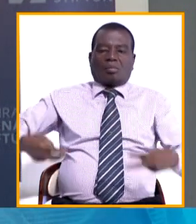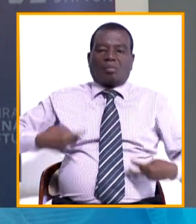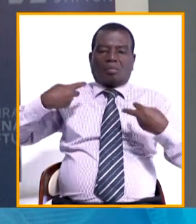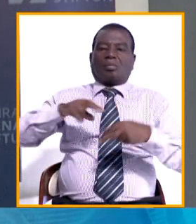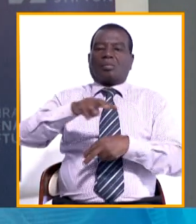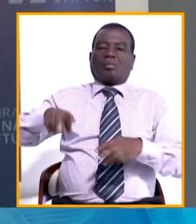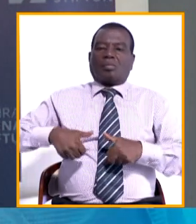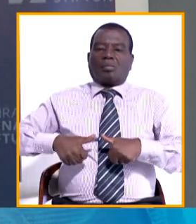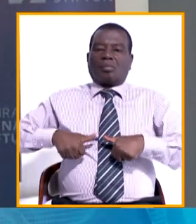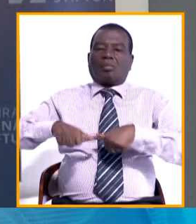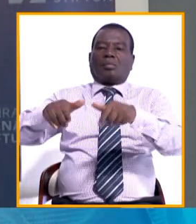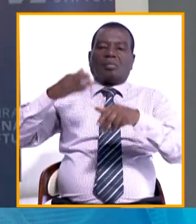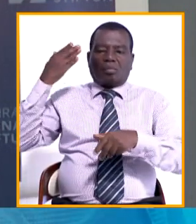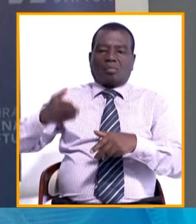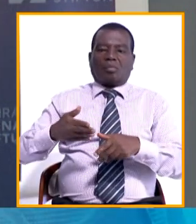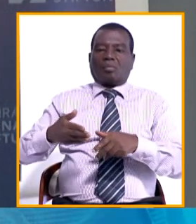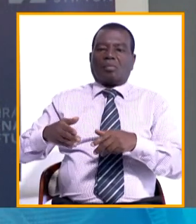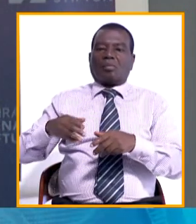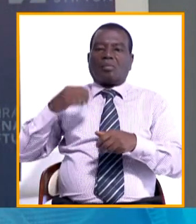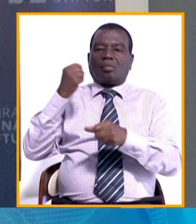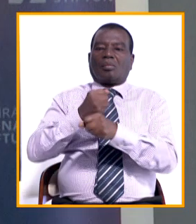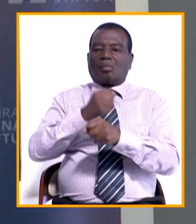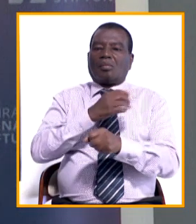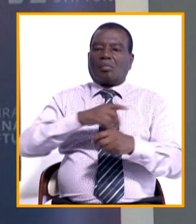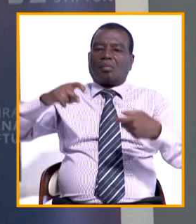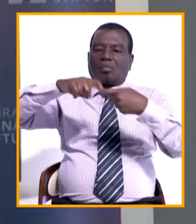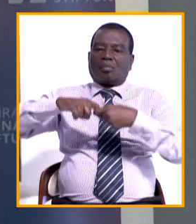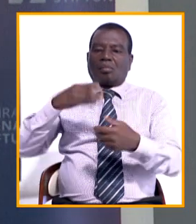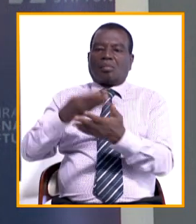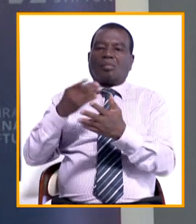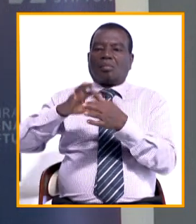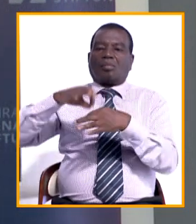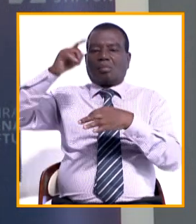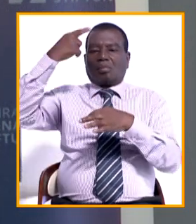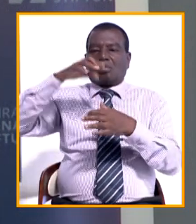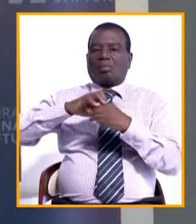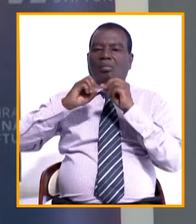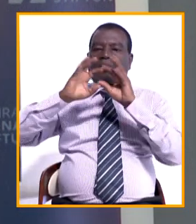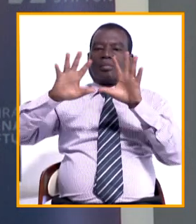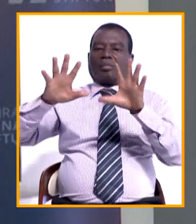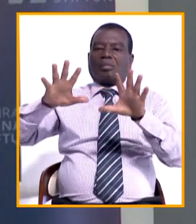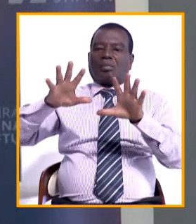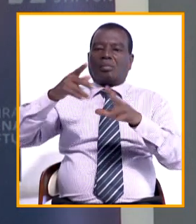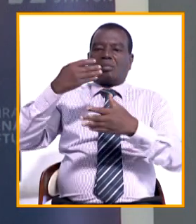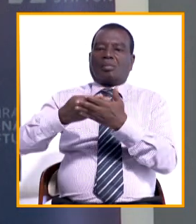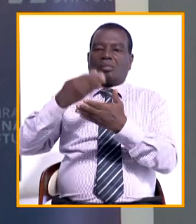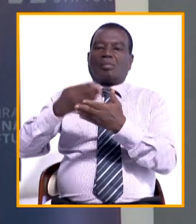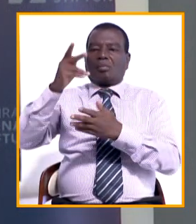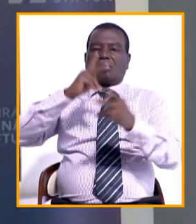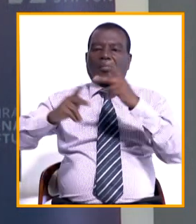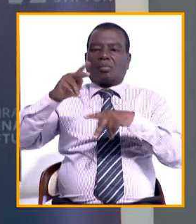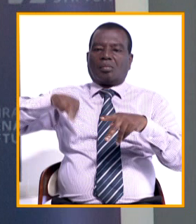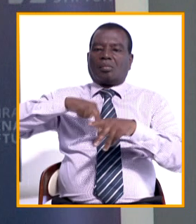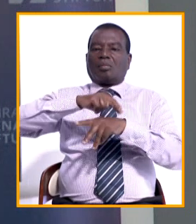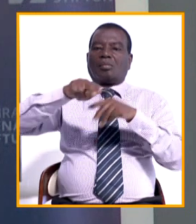vous continuerez de suivre ces questions importantes liées au budget de l'État et à la transparence des finances publiques. Vous avez